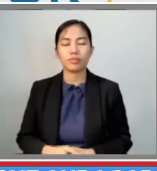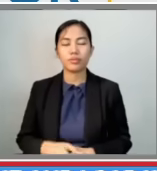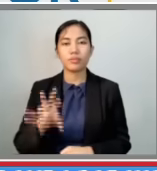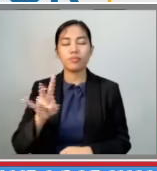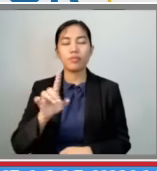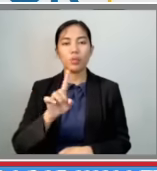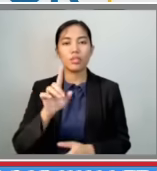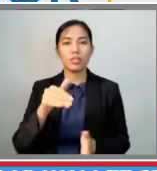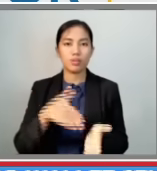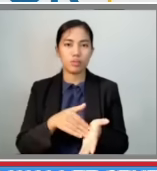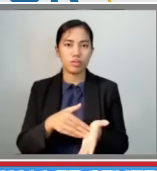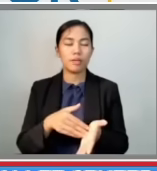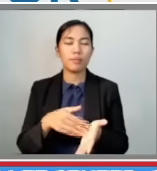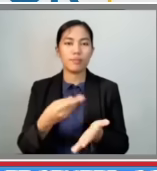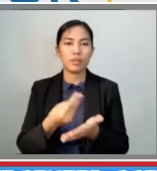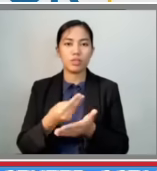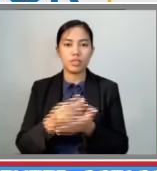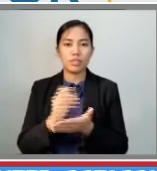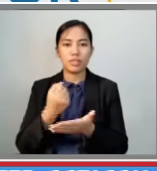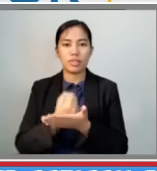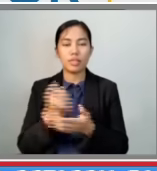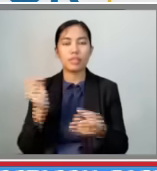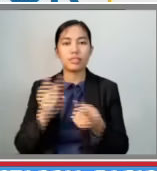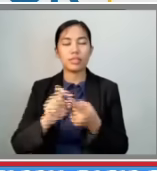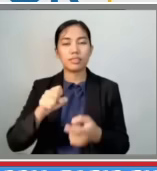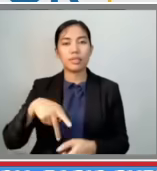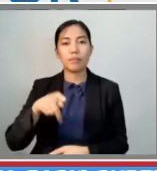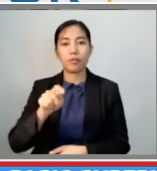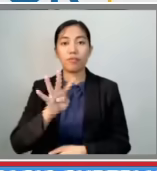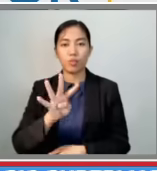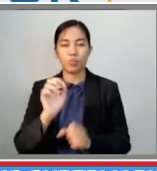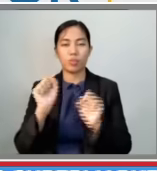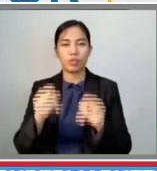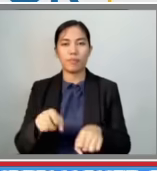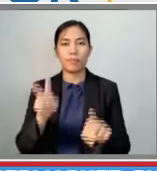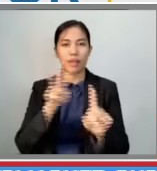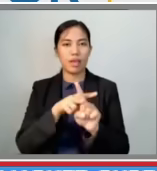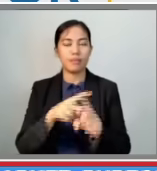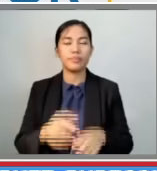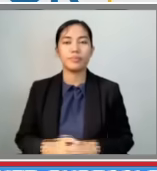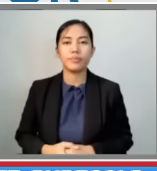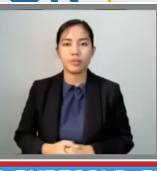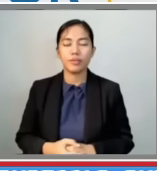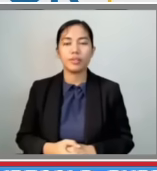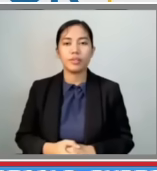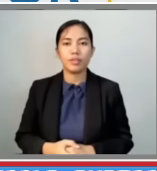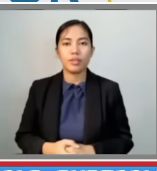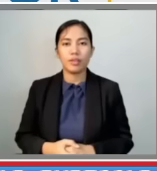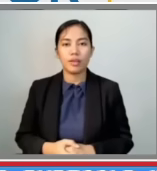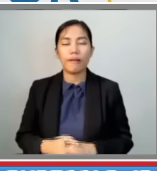pesos. Hanggang September 4 po ang aplikasyon dyan. Para sa karagdagang detalye, bisitahin ang